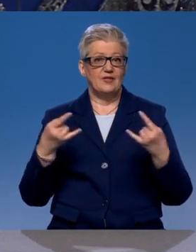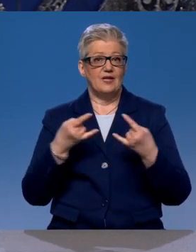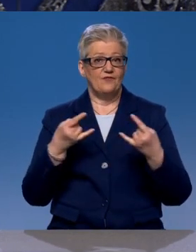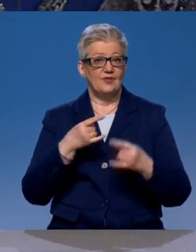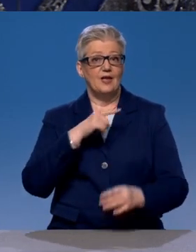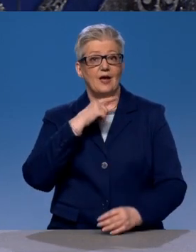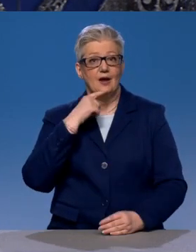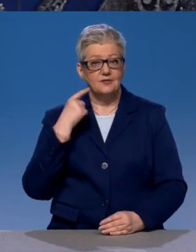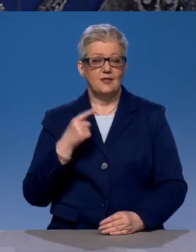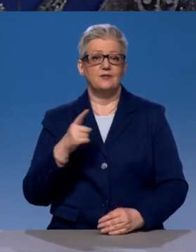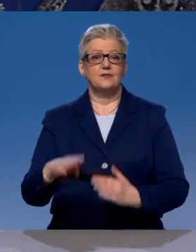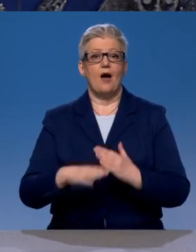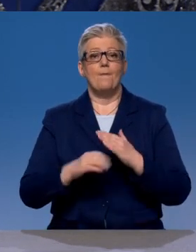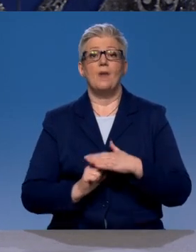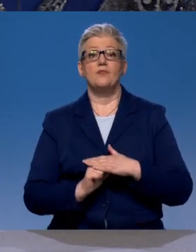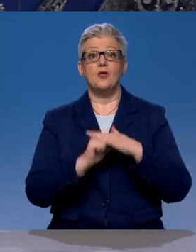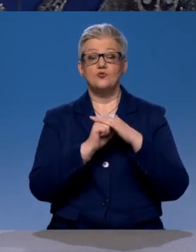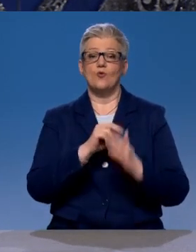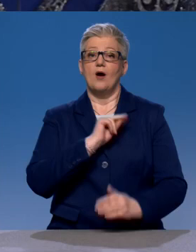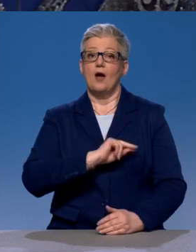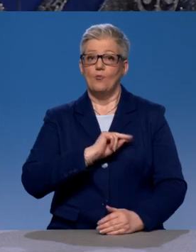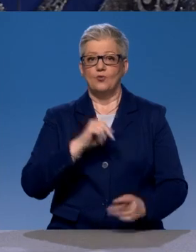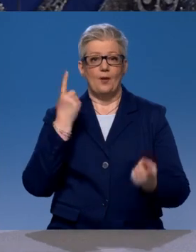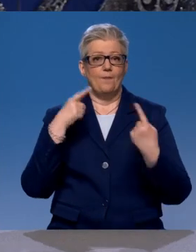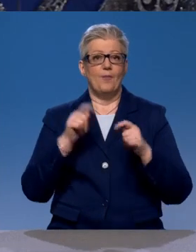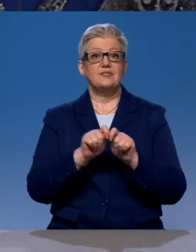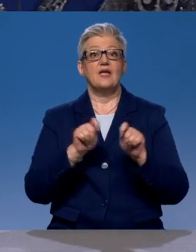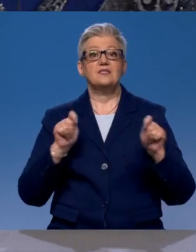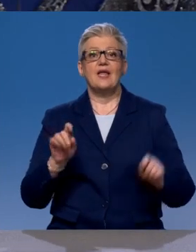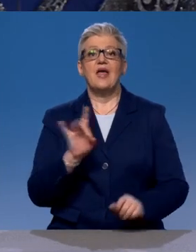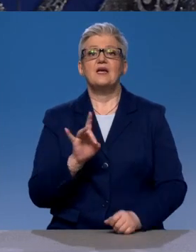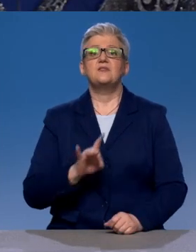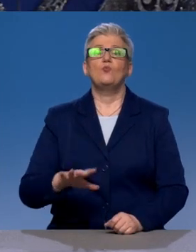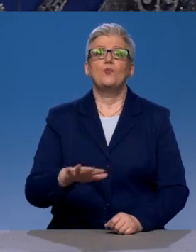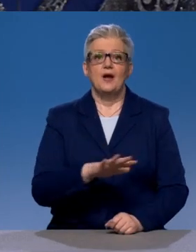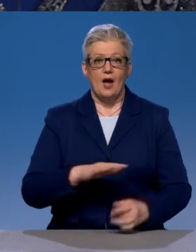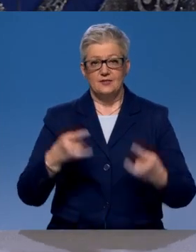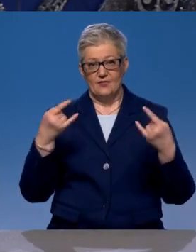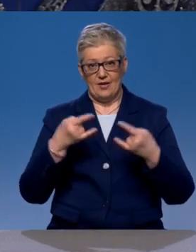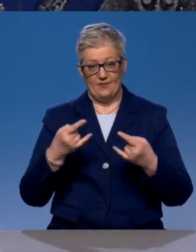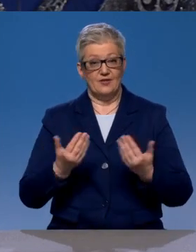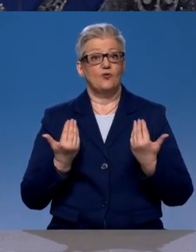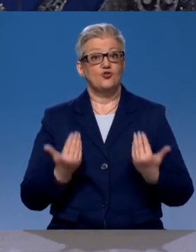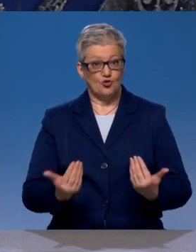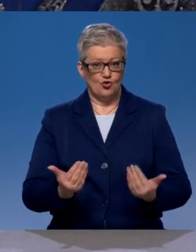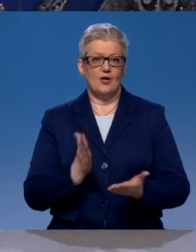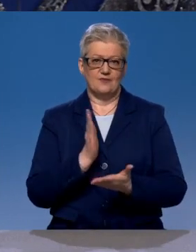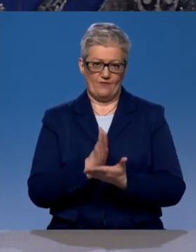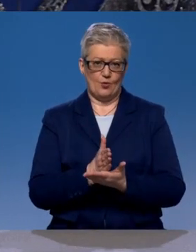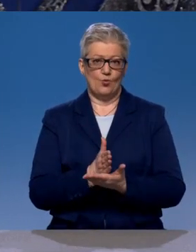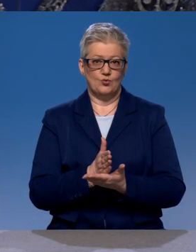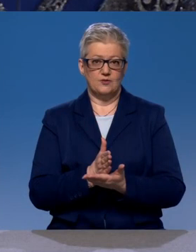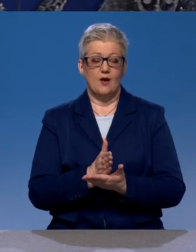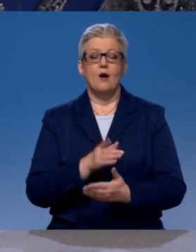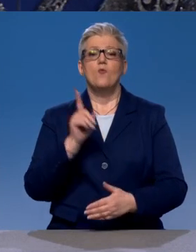за поддержку работы по созданию республиканского телевидения, который сейчас ведется.